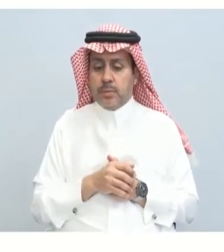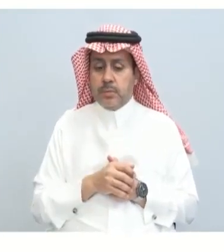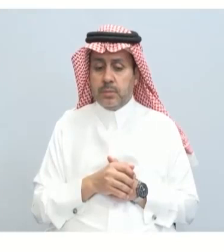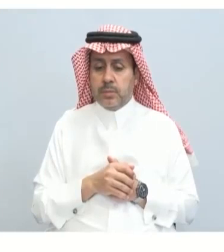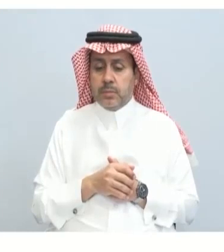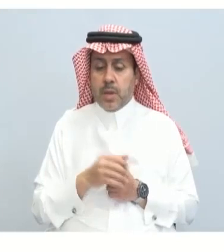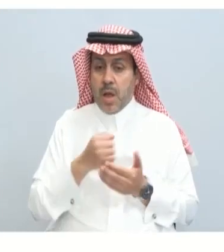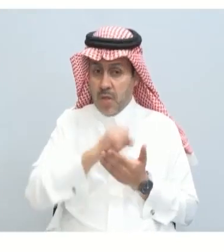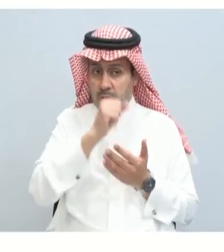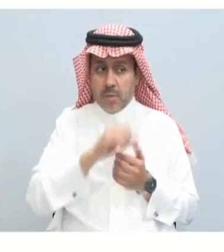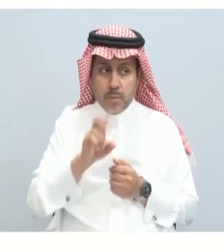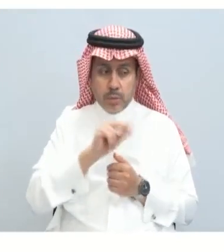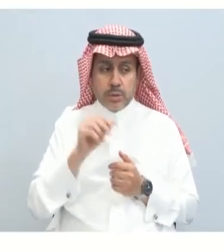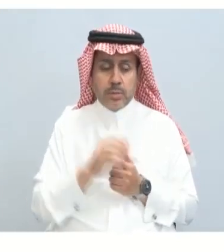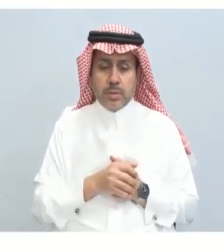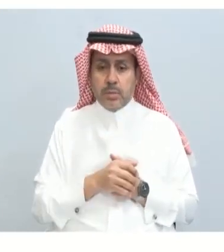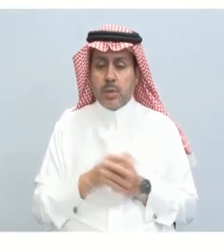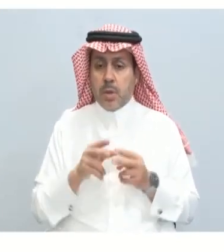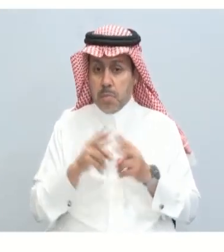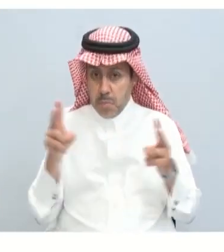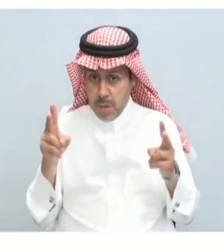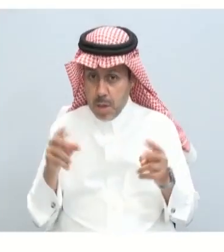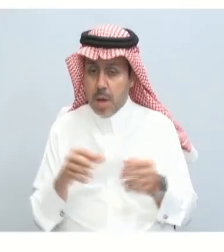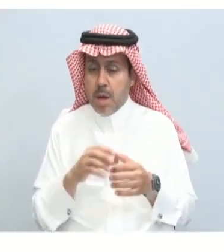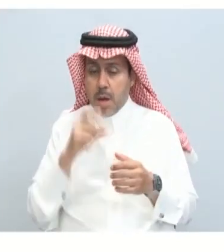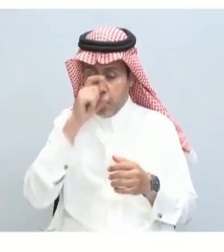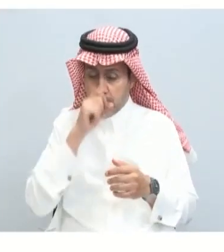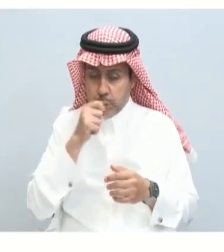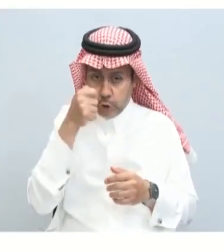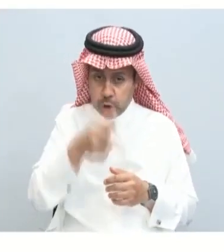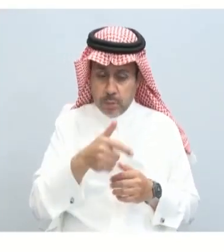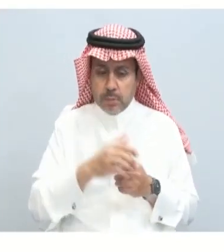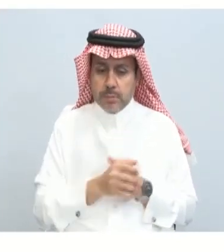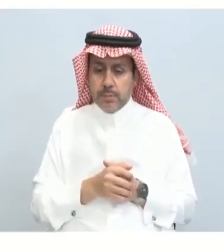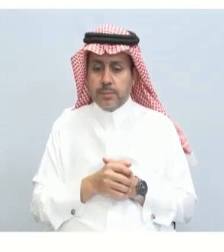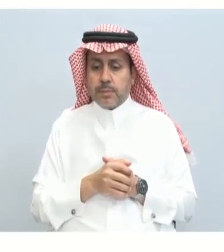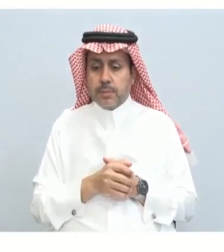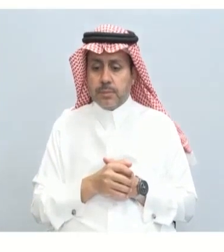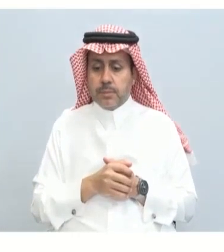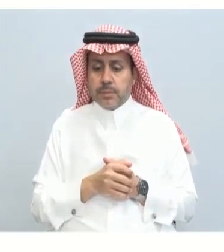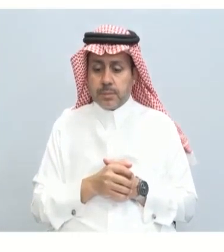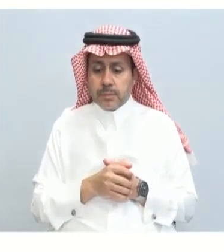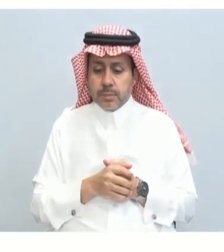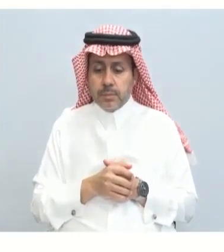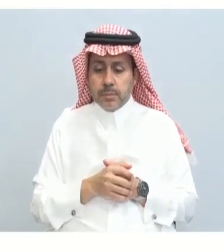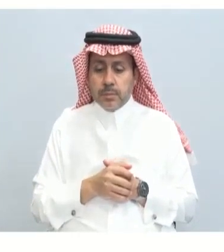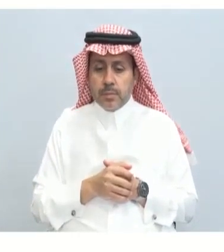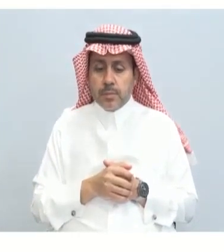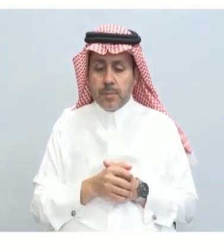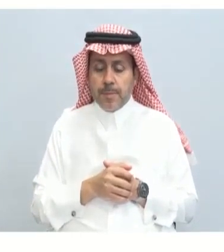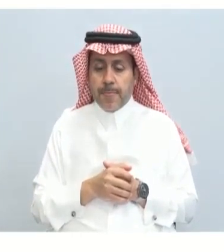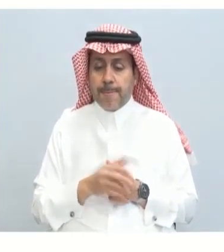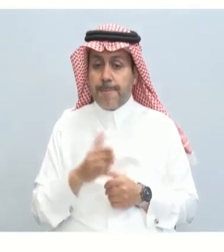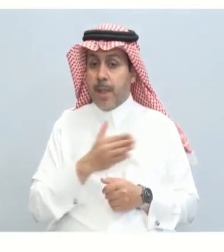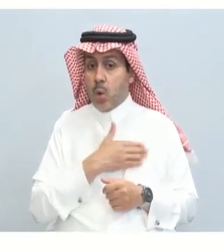فحذف مشبه به هو السلع وذكر شيئا من لوازم وهو اشترى وهو اشتروا افلا يتدبرون القران ام على قلوب